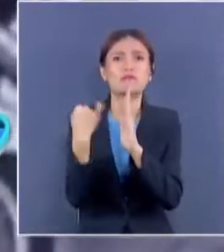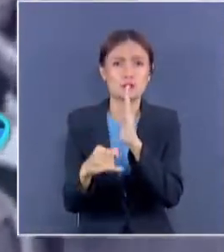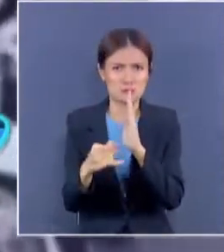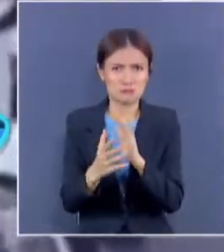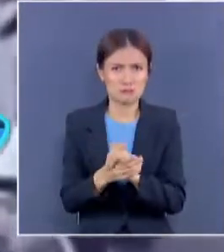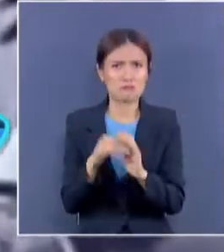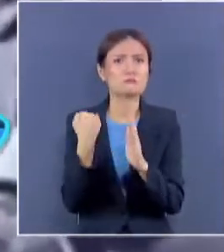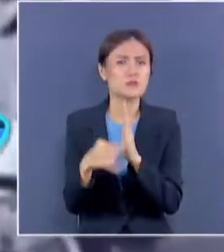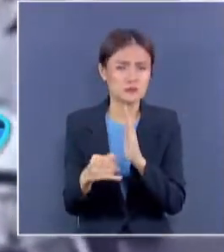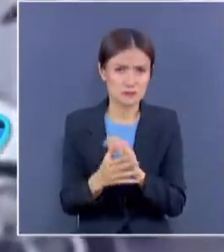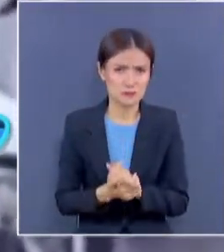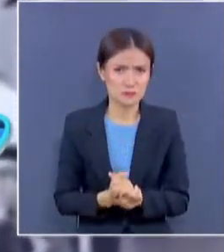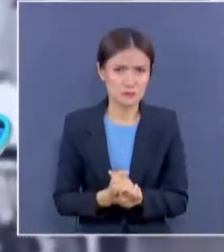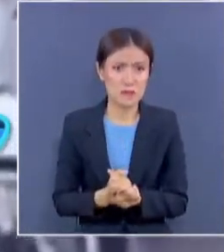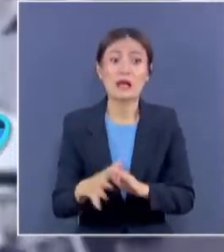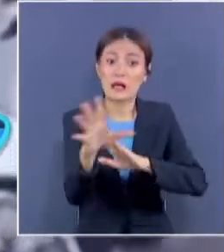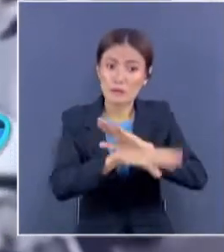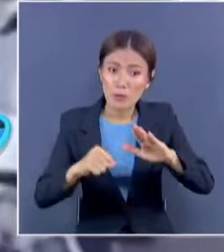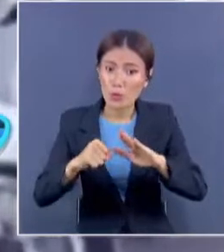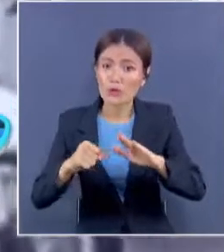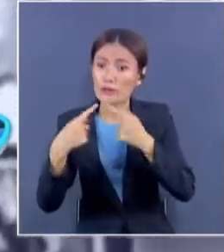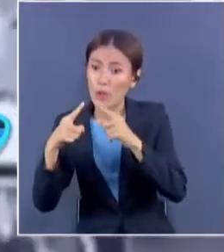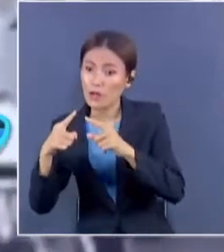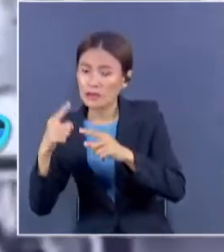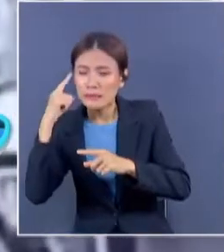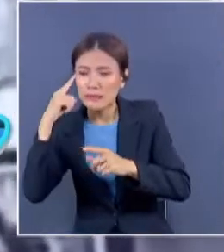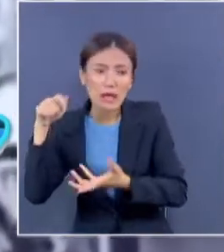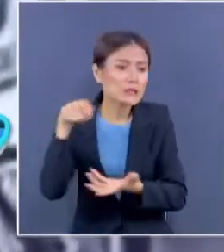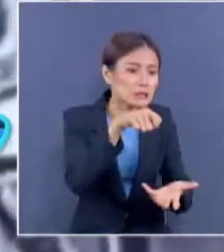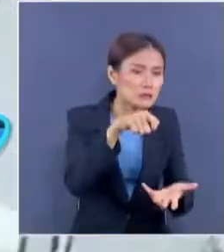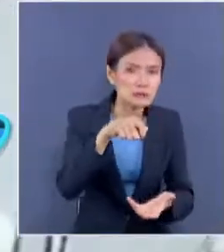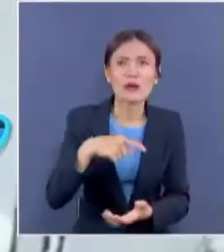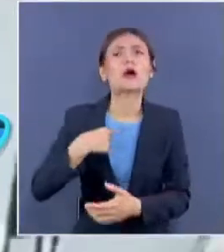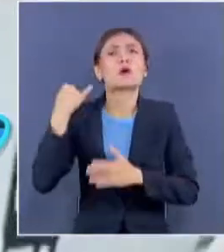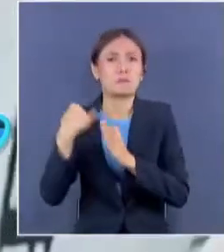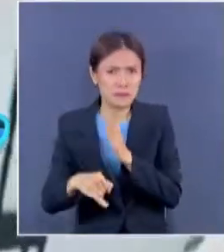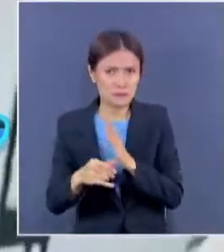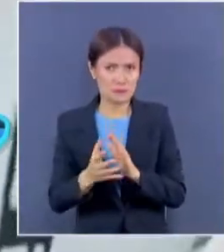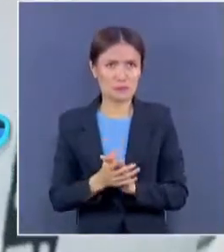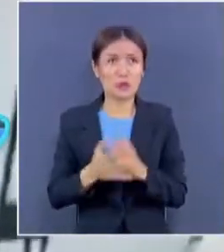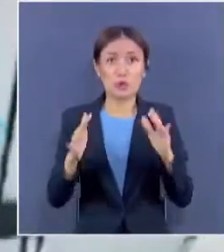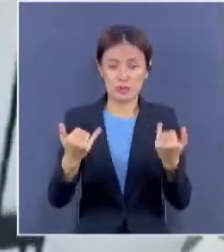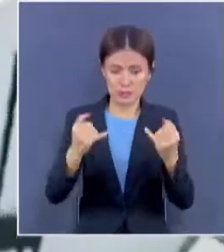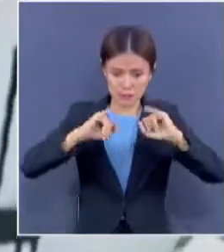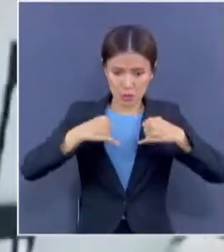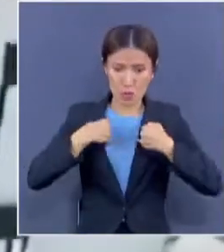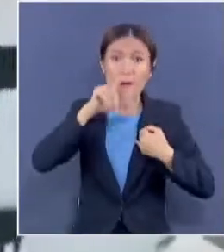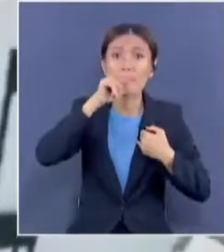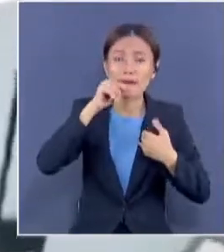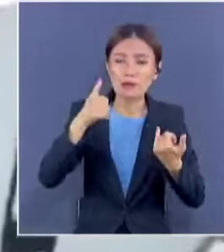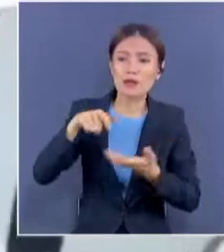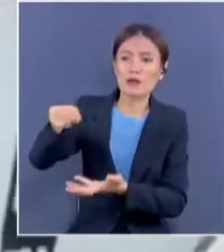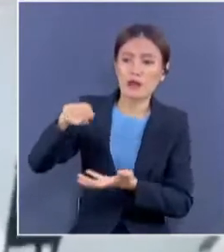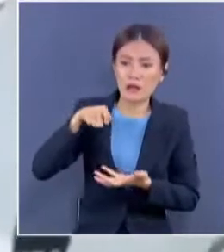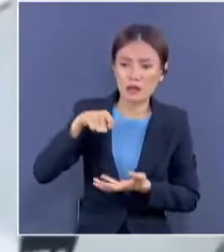ผิดสำเร็จไปแล้วตำรวจก็ต้องดำเนินคดีนะครับซึ่งทางเจ้าของไก่แม่ค้าขายไก่ทอดบอกว่าอย่างน้อยได้คืนม